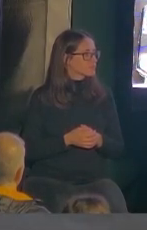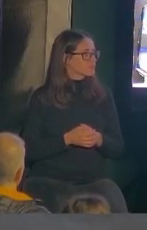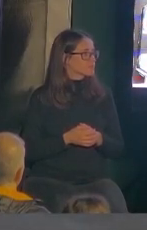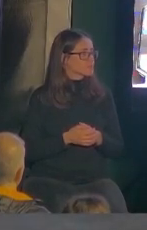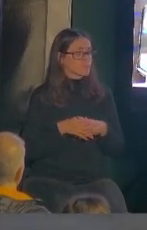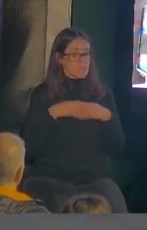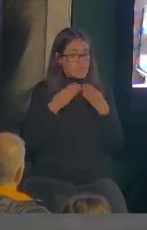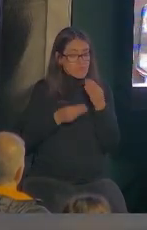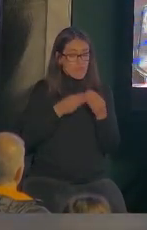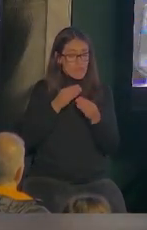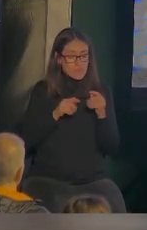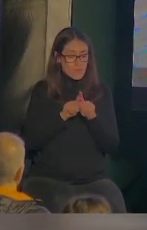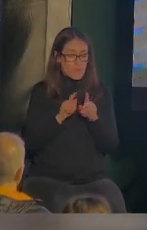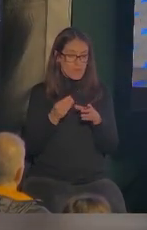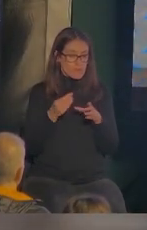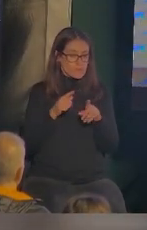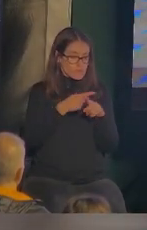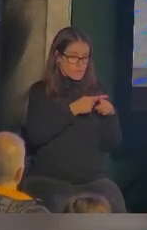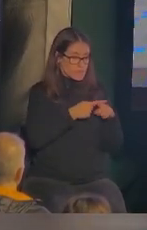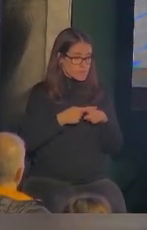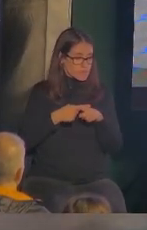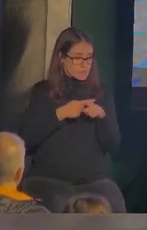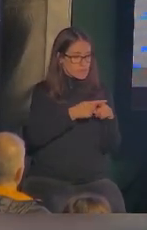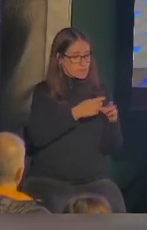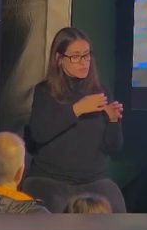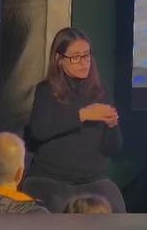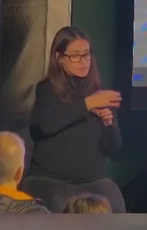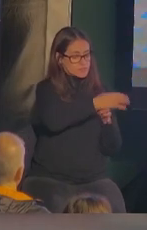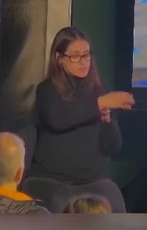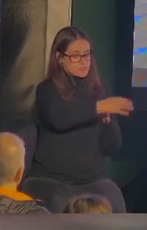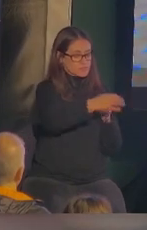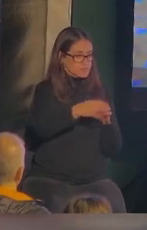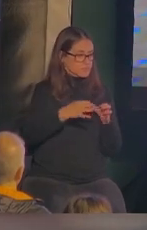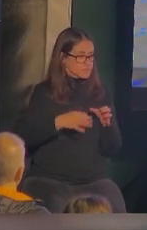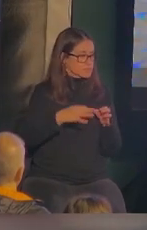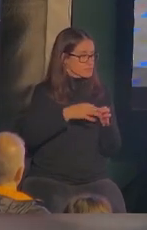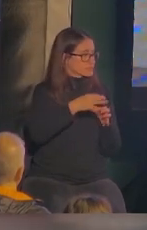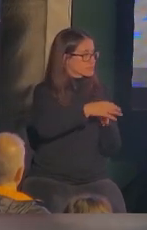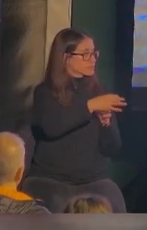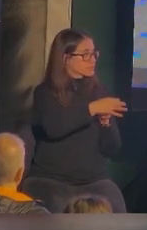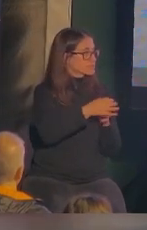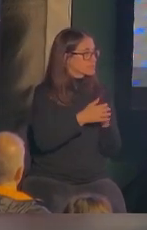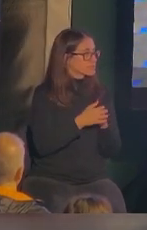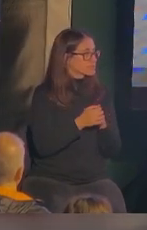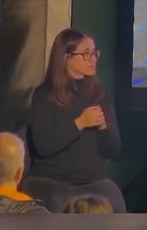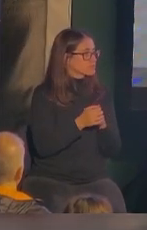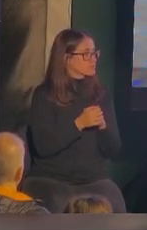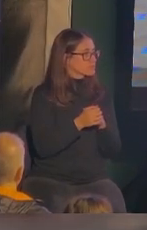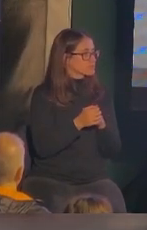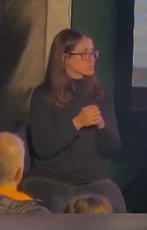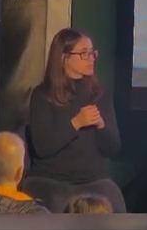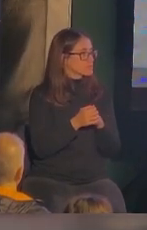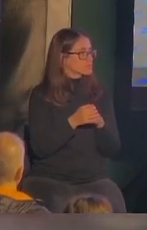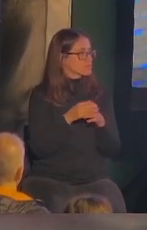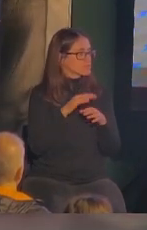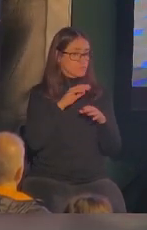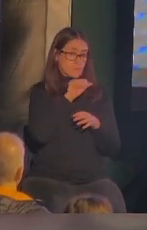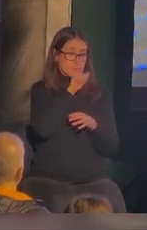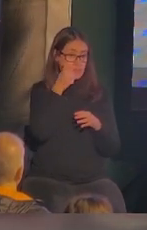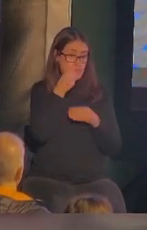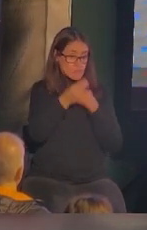del nostre motlle, bueno, del nostre individual, que l'utilitzo per fer el pa de pessic i